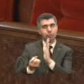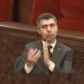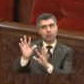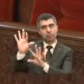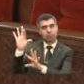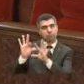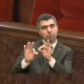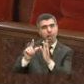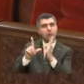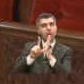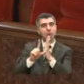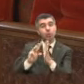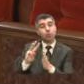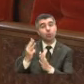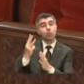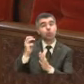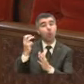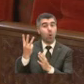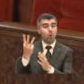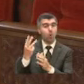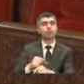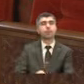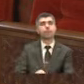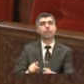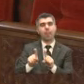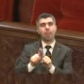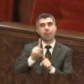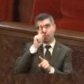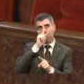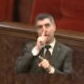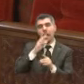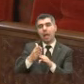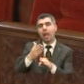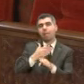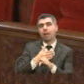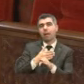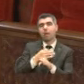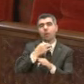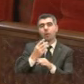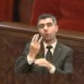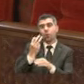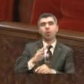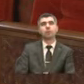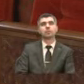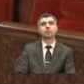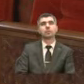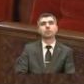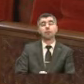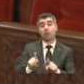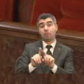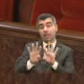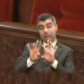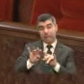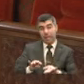وفقا للقانون في 3 شهور، وأنا كنظن أنهم غيقوموا بهذه العملية قبل ما تسالي 3 شهور. بالنسبة للتقارير